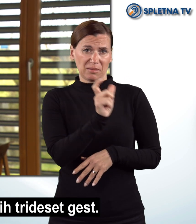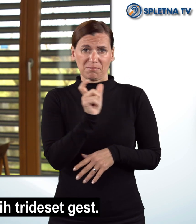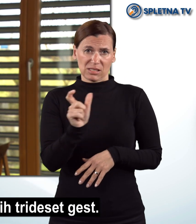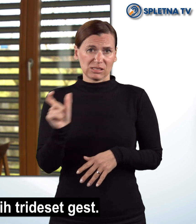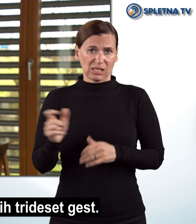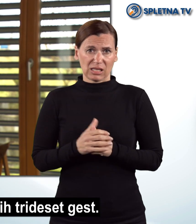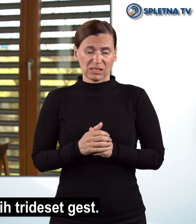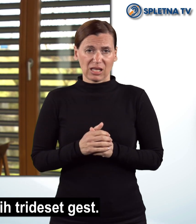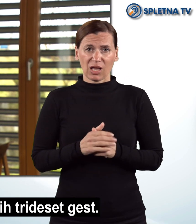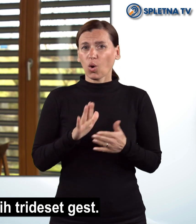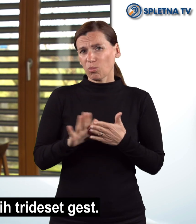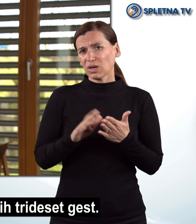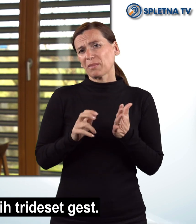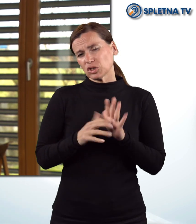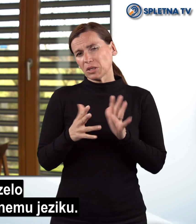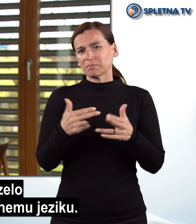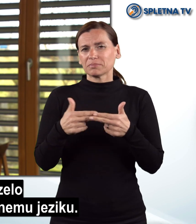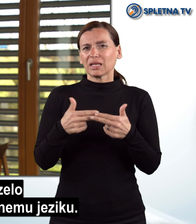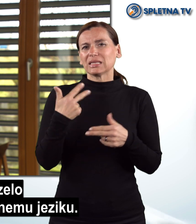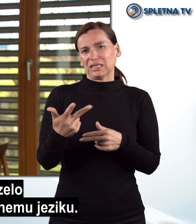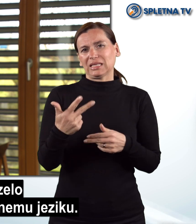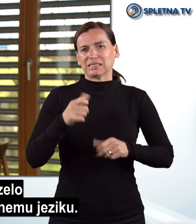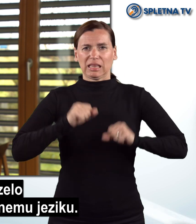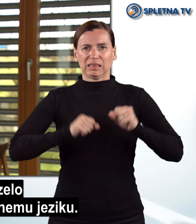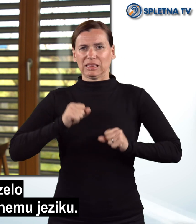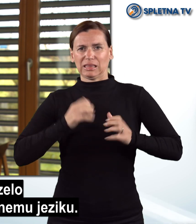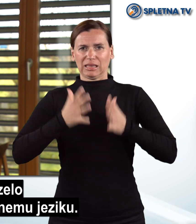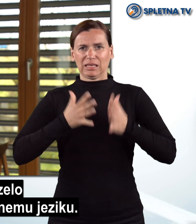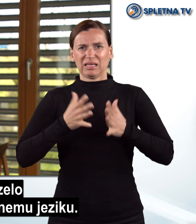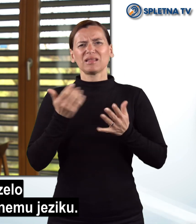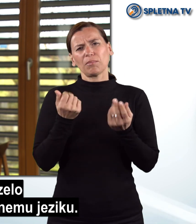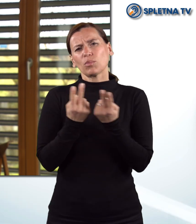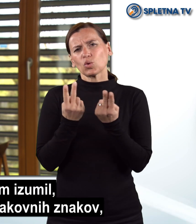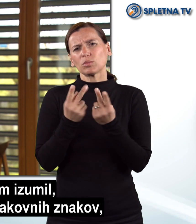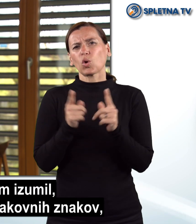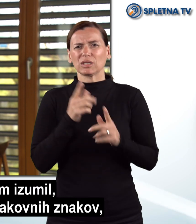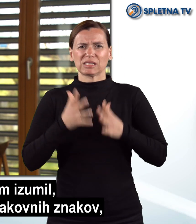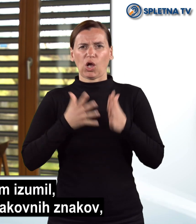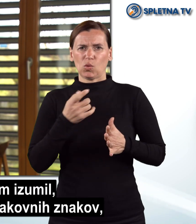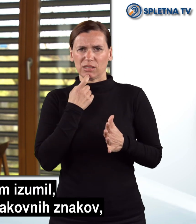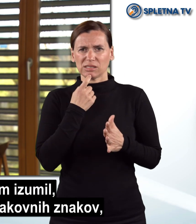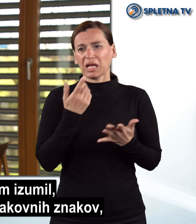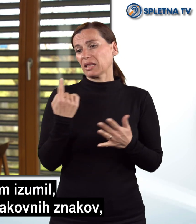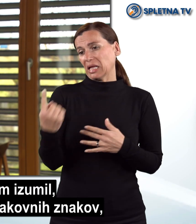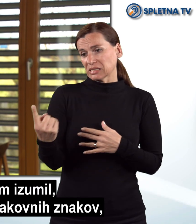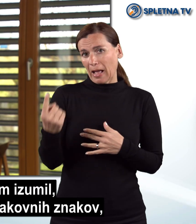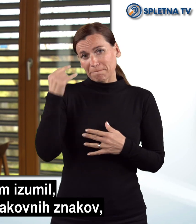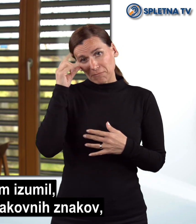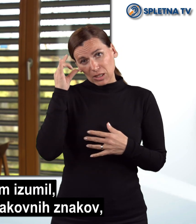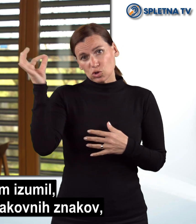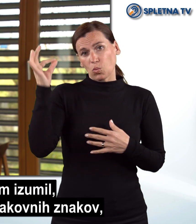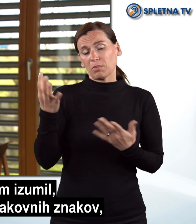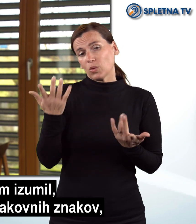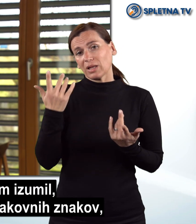Sicer uporablja še 30 gest, nekaj je zelo podobnih znakovnemu jeziku, nekaj jih je sam izumil, nekaj pa